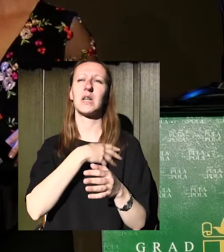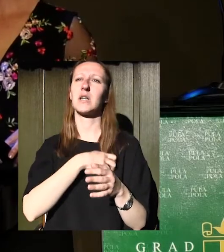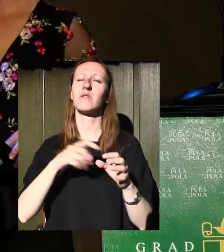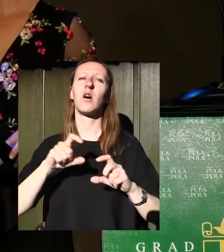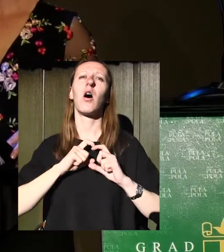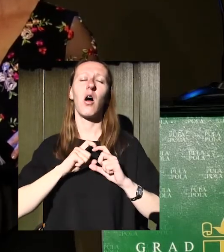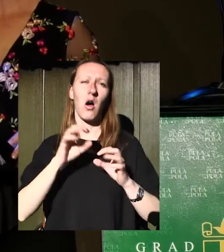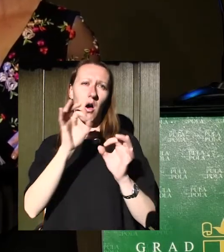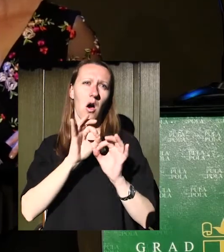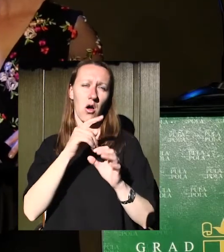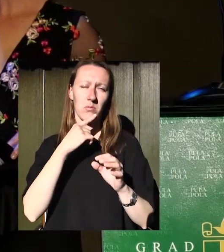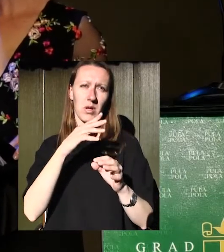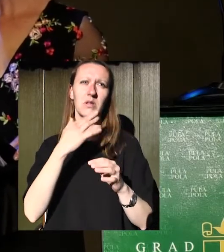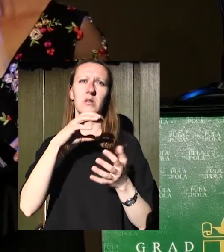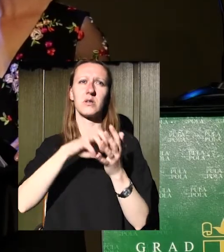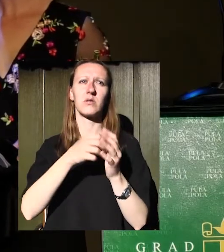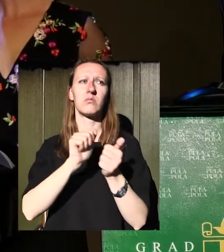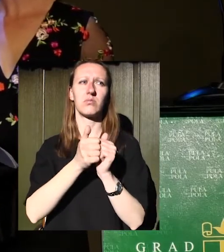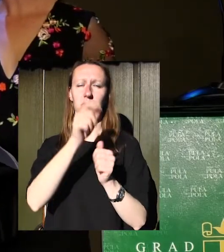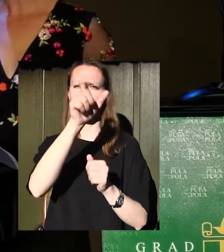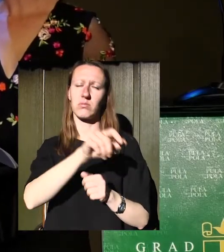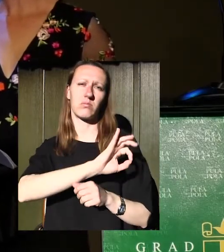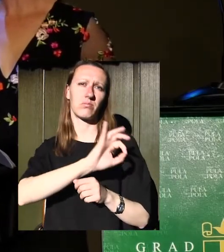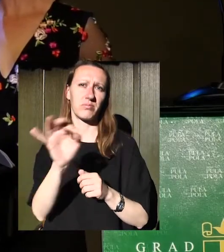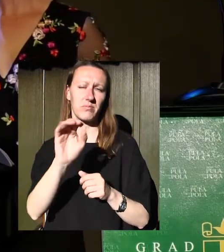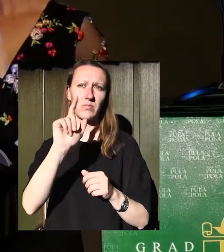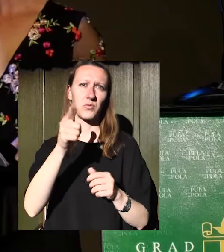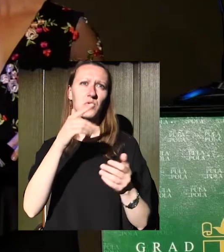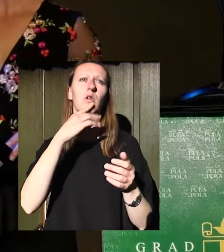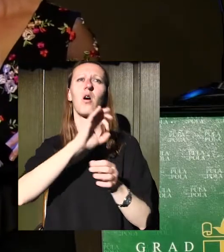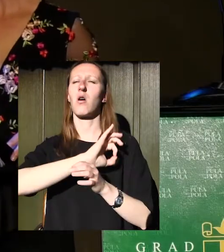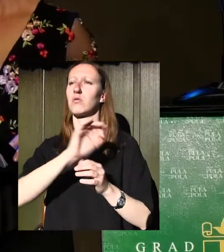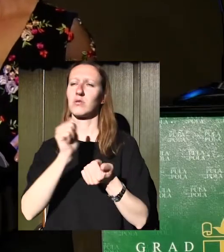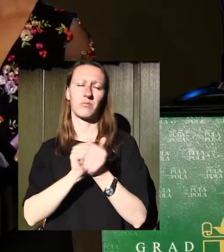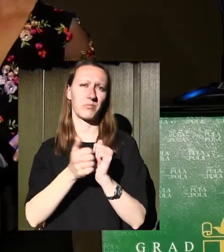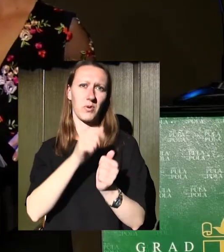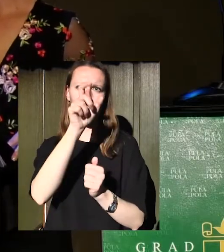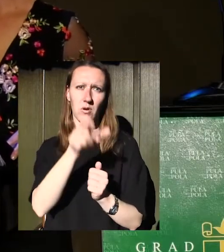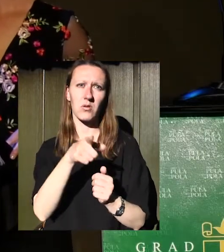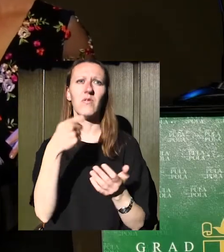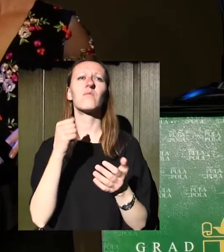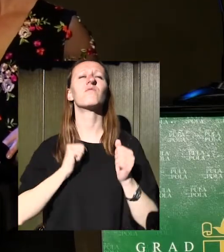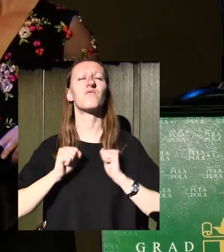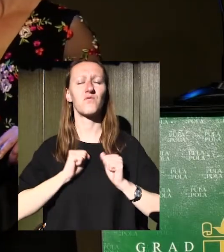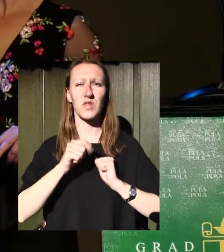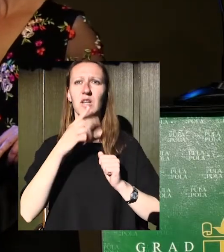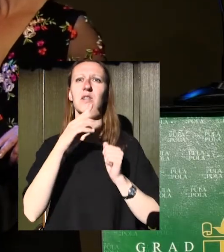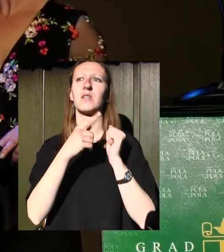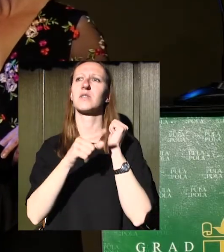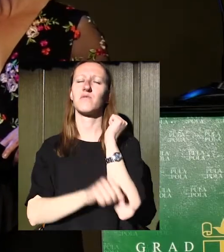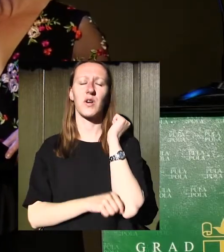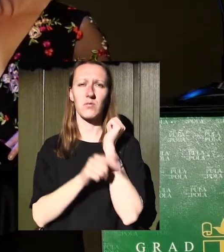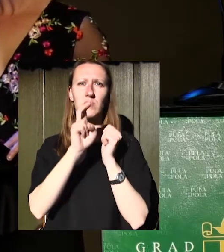strane Hrvatskog olimpijskog odbora u kategoriji sportaš Hrvatske druge kategorije vrhunski sportaš. Vrijedan sportaš i